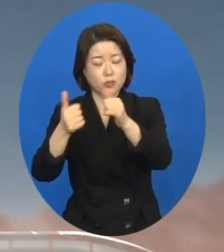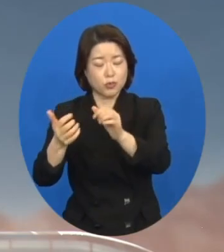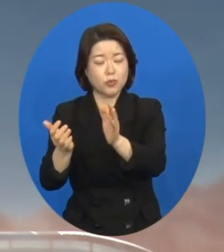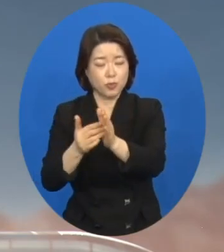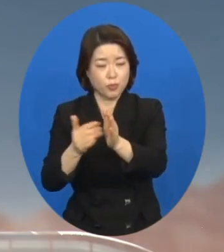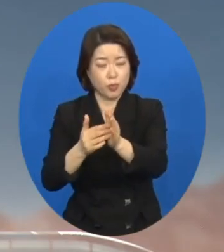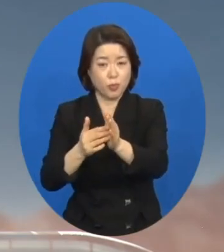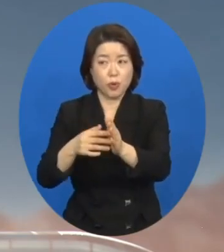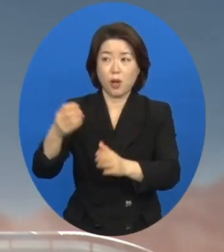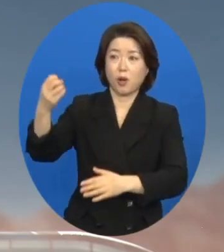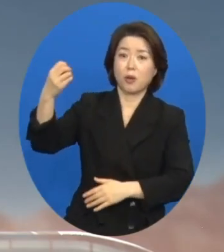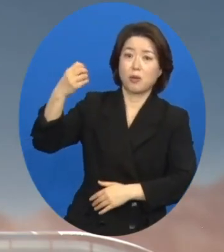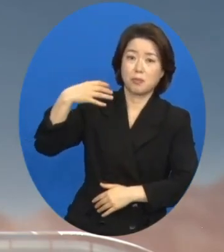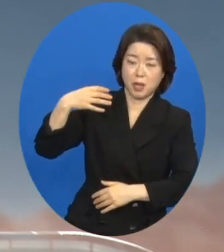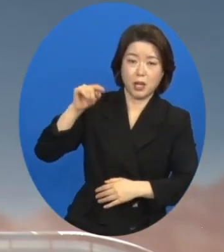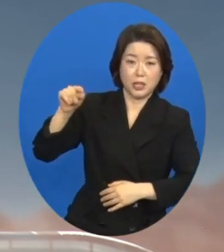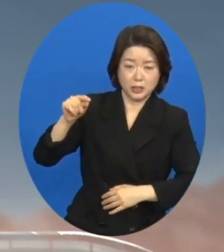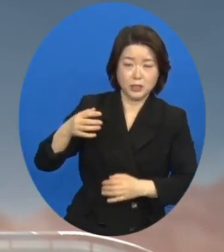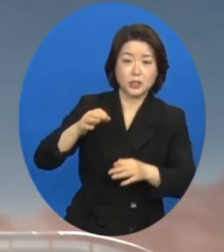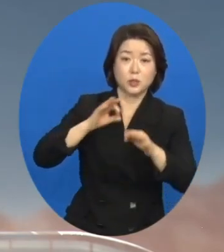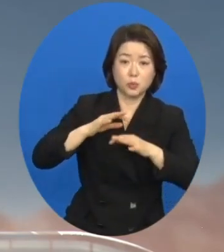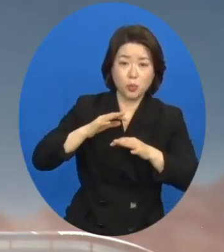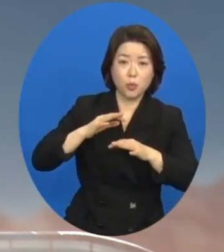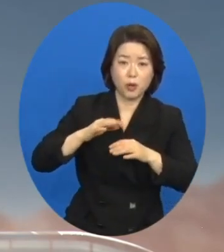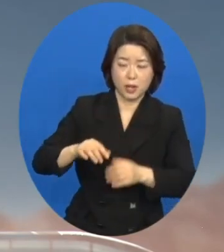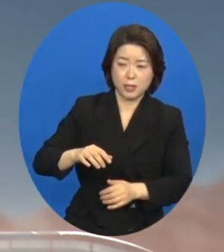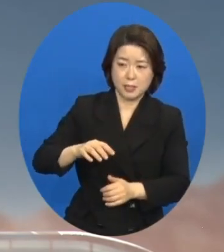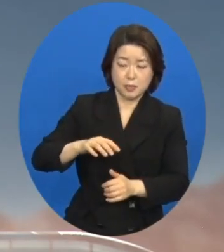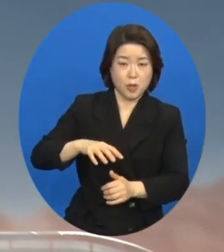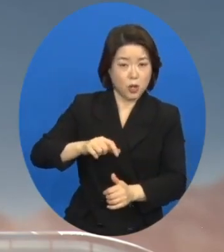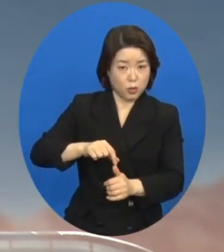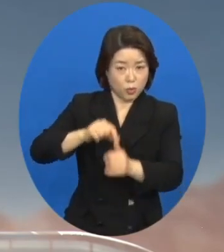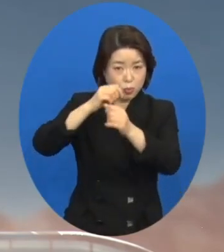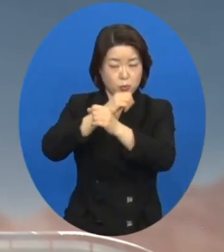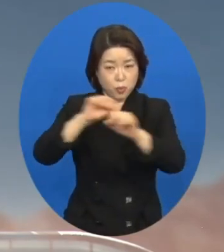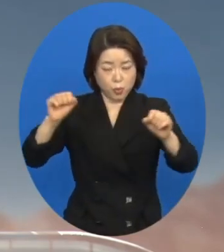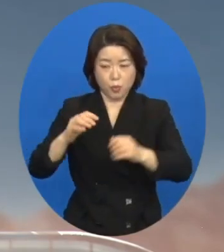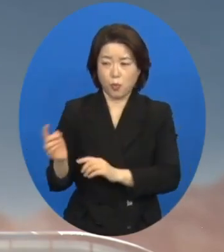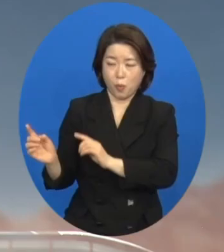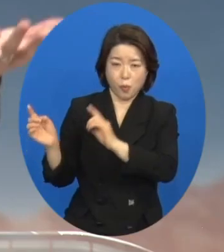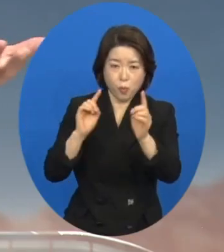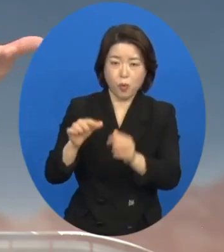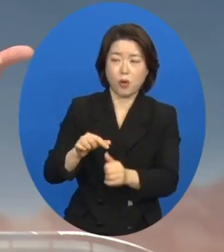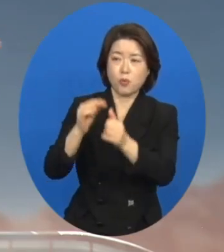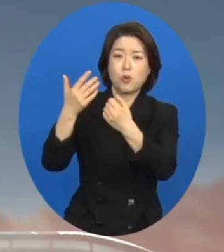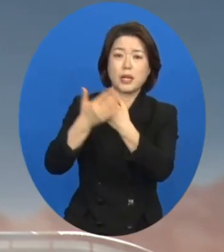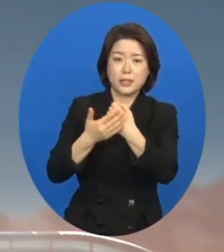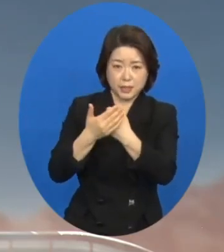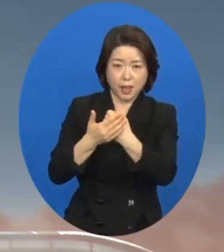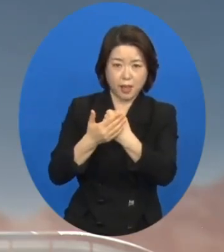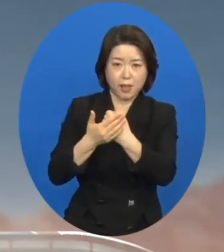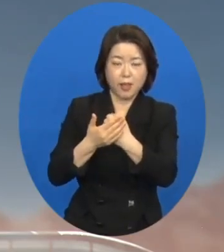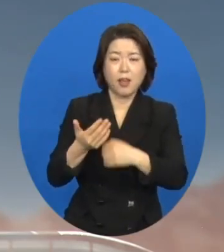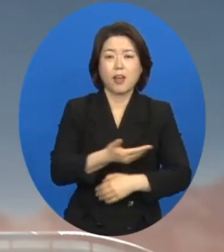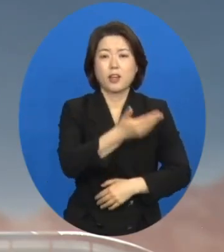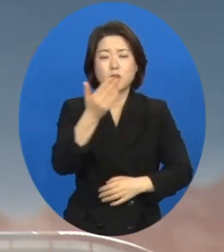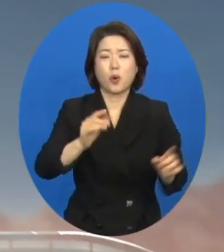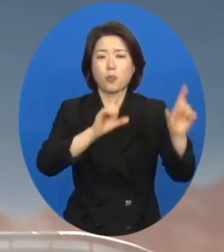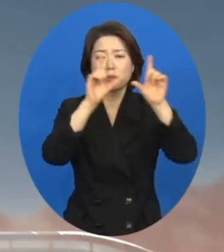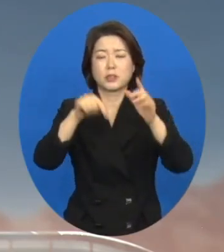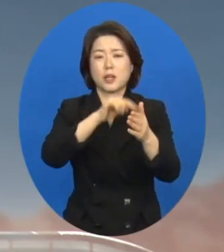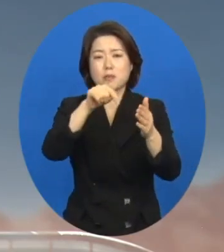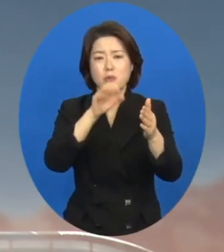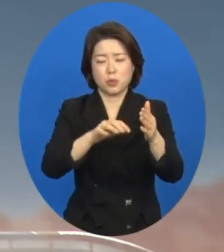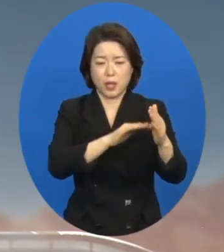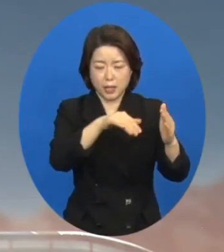것이다. 그 놀라운 구속과 회복과 구원의 은혜가 여러분들의 삶 가운데